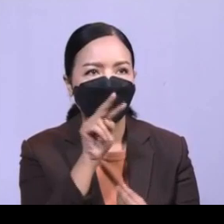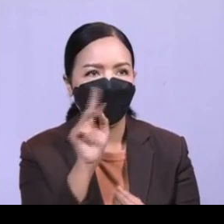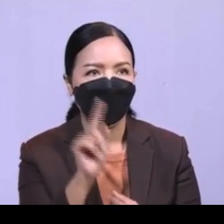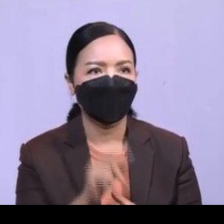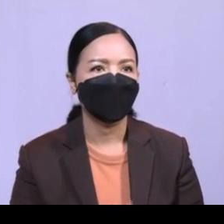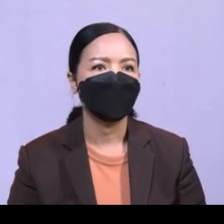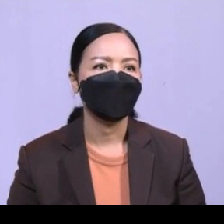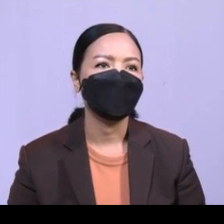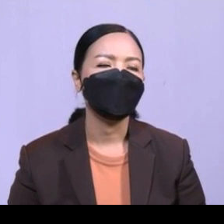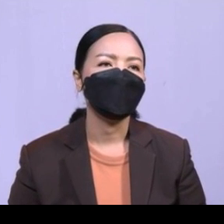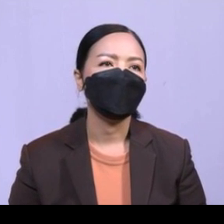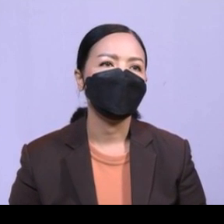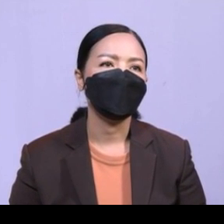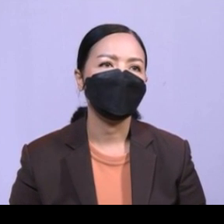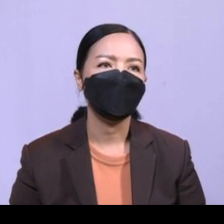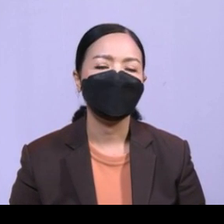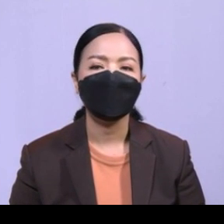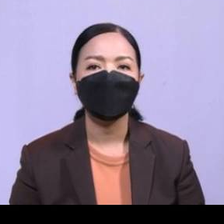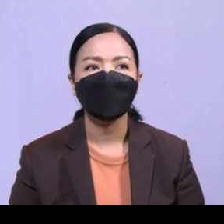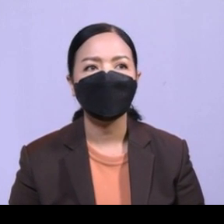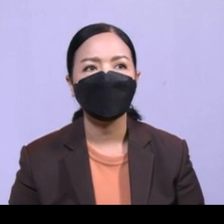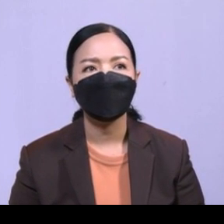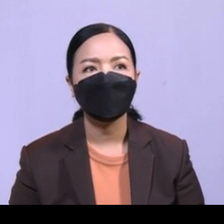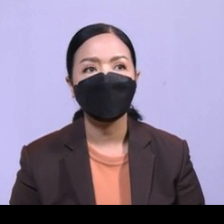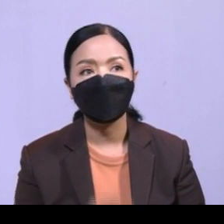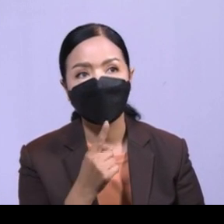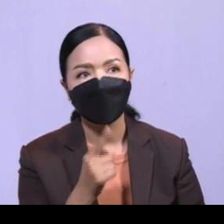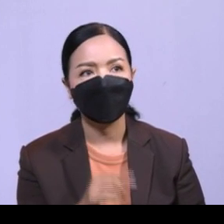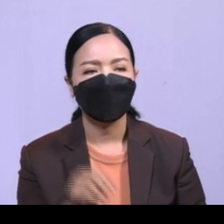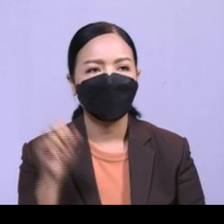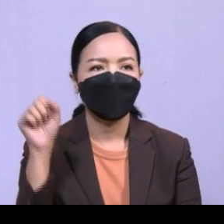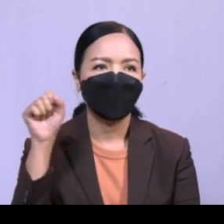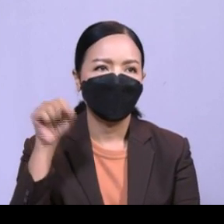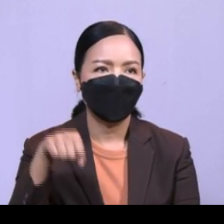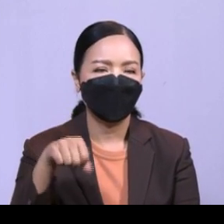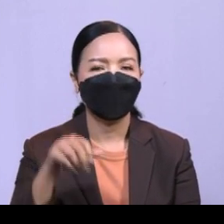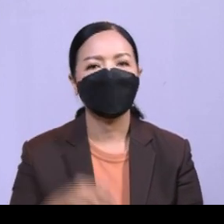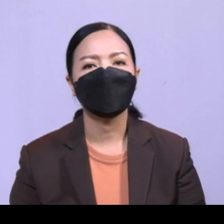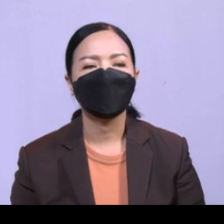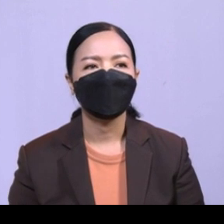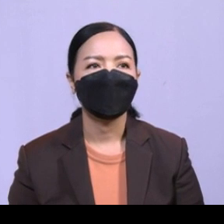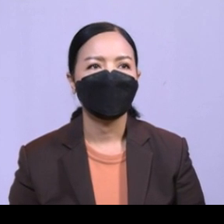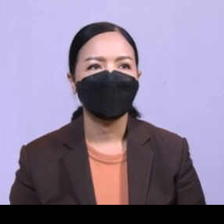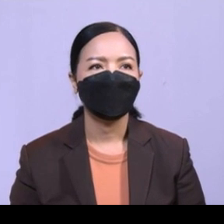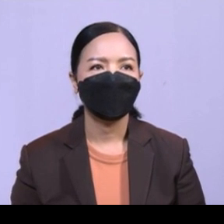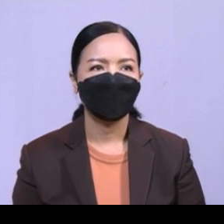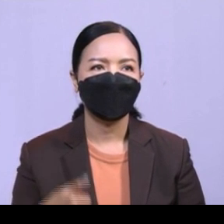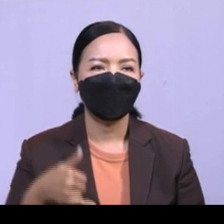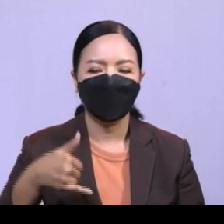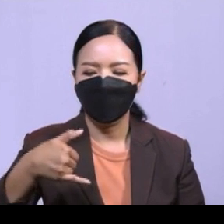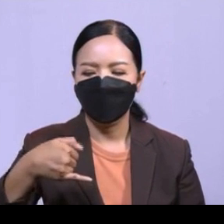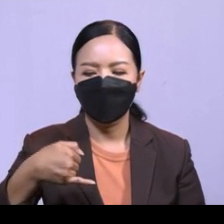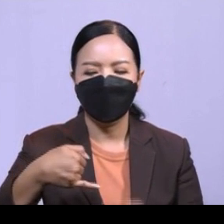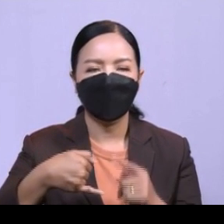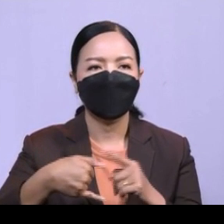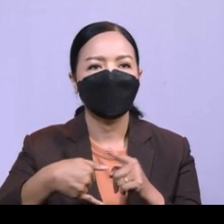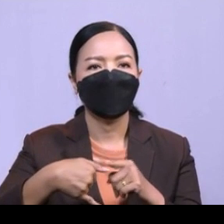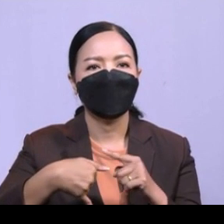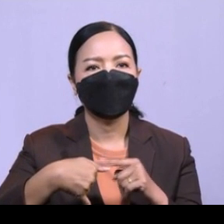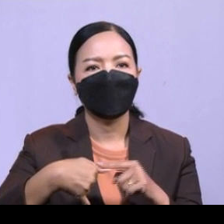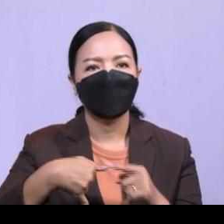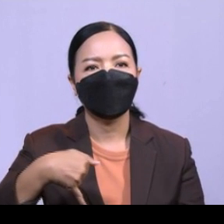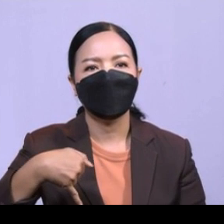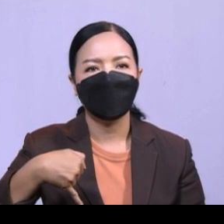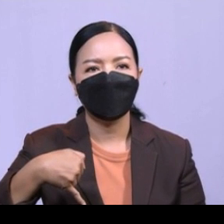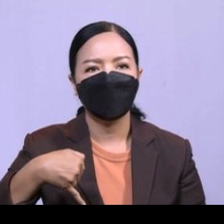หรือว่าคุณผู้ชมจะโฟกัสที่เลขก็ได้นะแต่เนี่ยจังหวะเนี้ยศีรษะหายศีรษะหลวงพ่